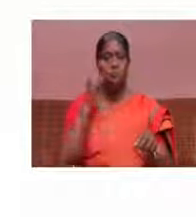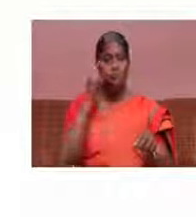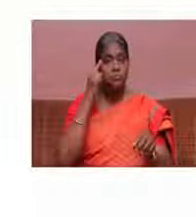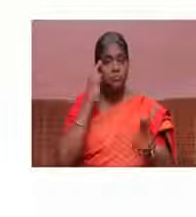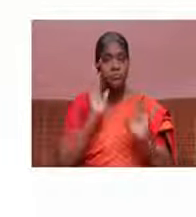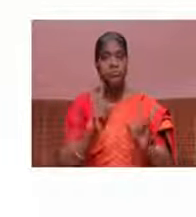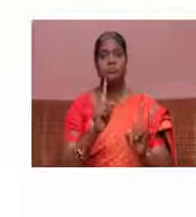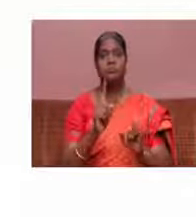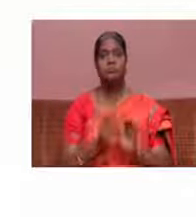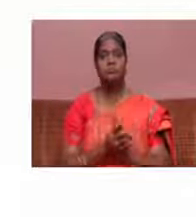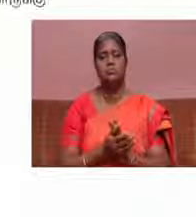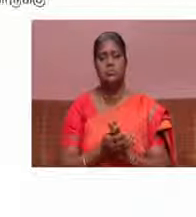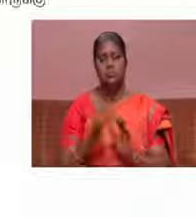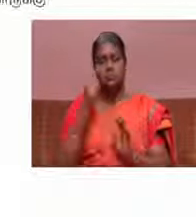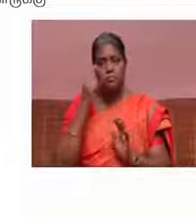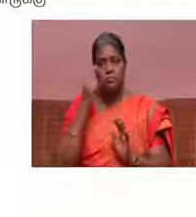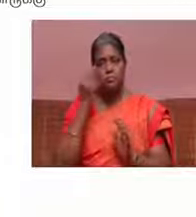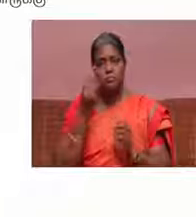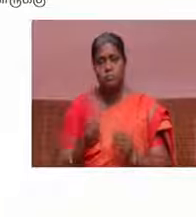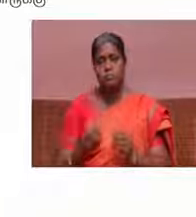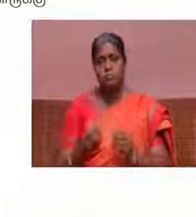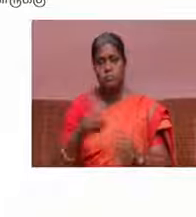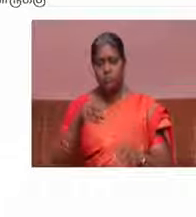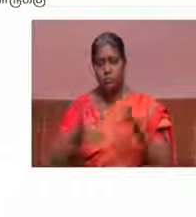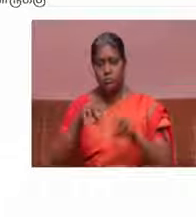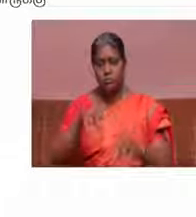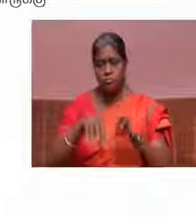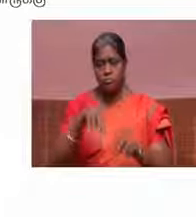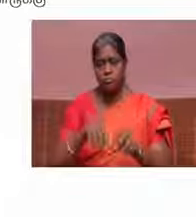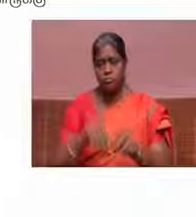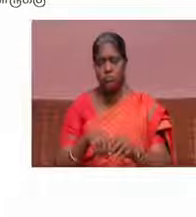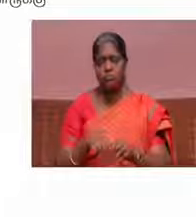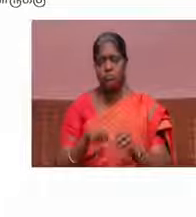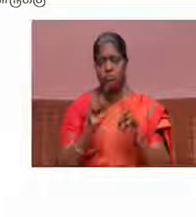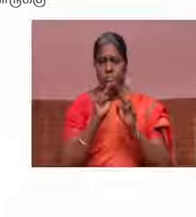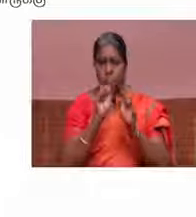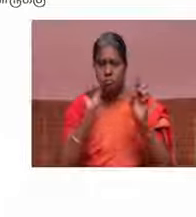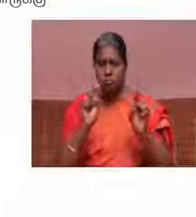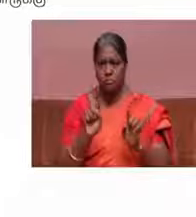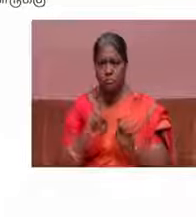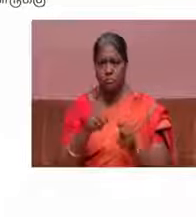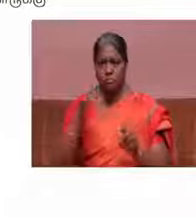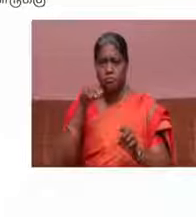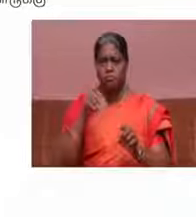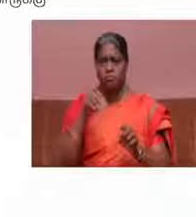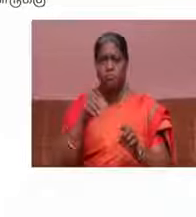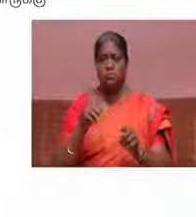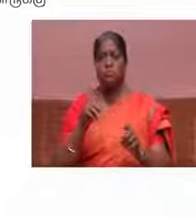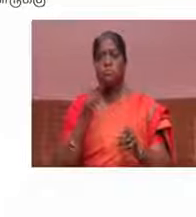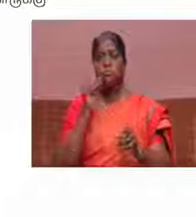வேண்டும். கண் பார்வை குறைபாடு உள்ள வாக்காளருக்கு ஸ்மால் கார்ட் கோட் முறை